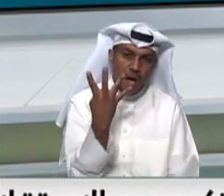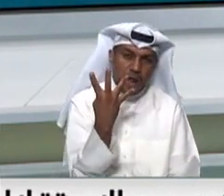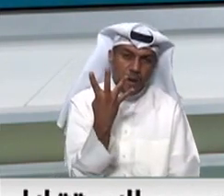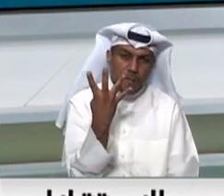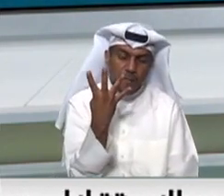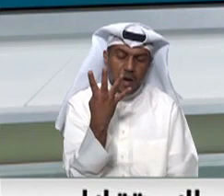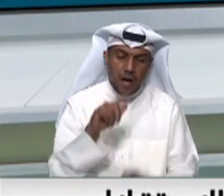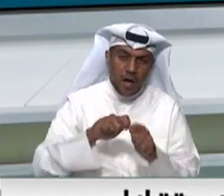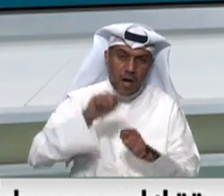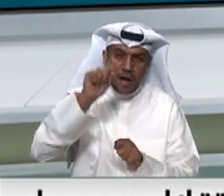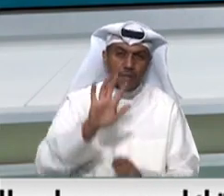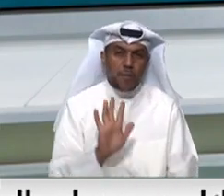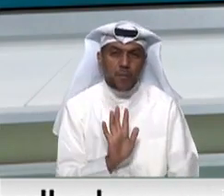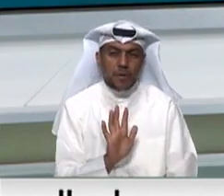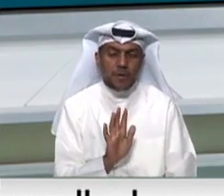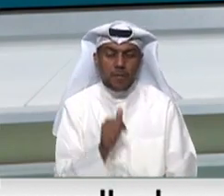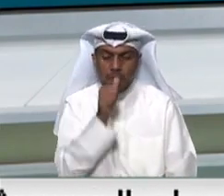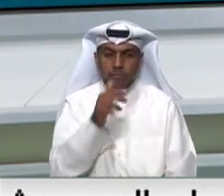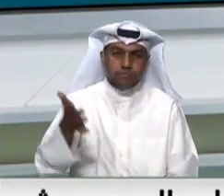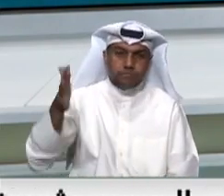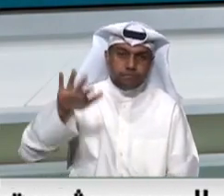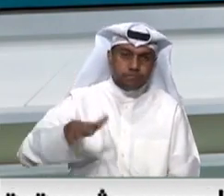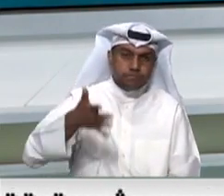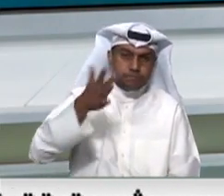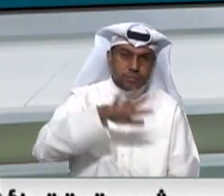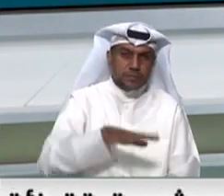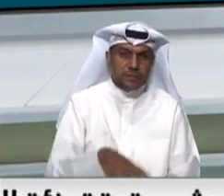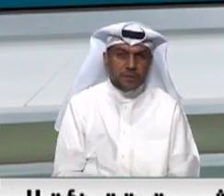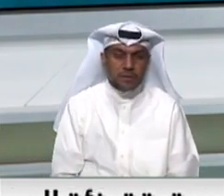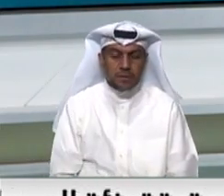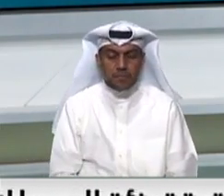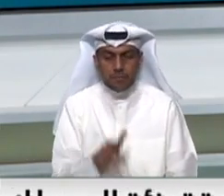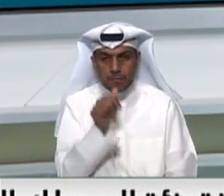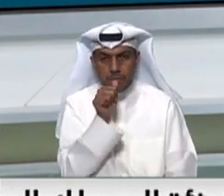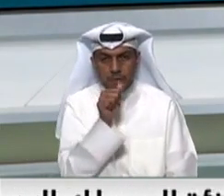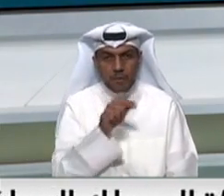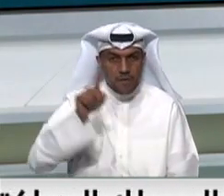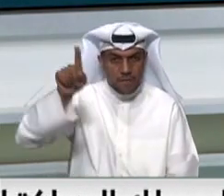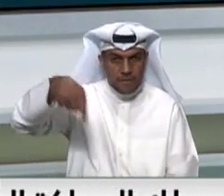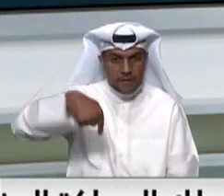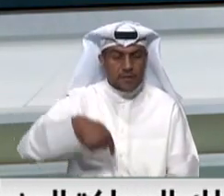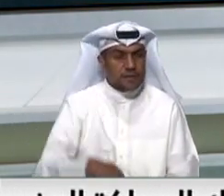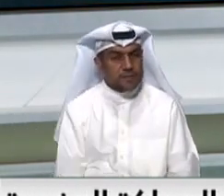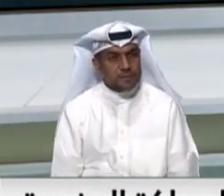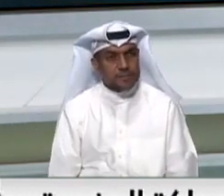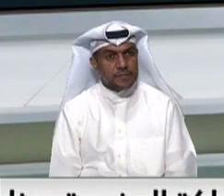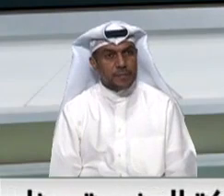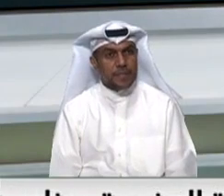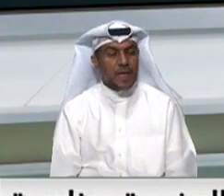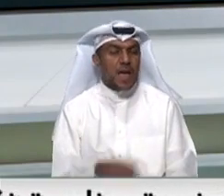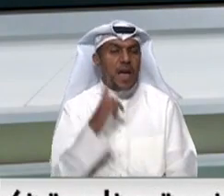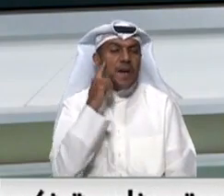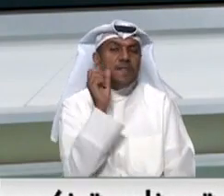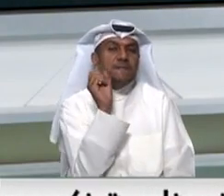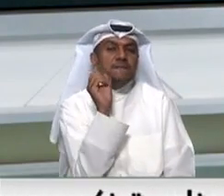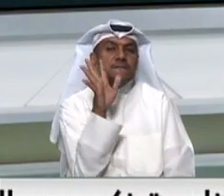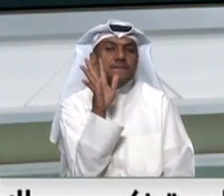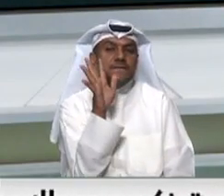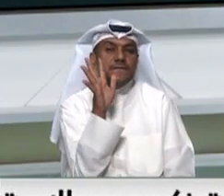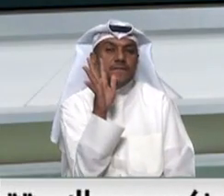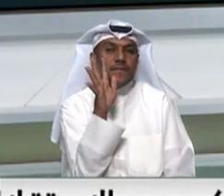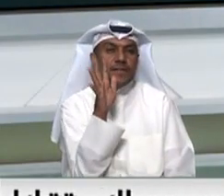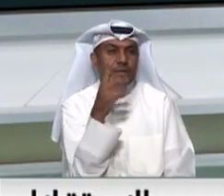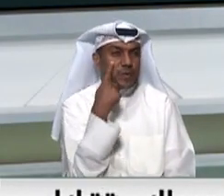4 أقدام. التيارات المائية لا تزال ضعيفة في فترات الفساد. أذان الفجر حسب التوقيت المحلي